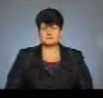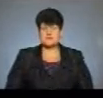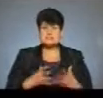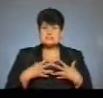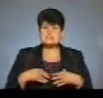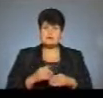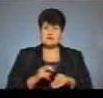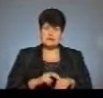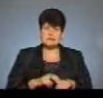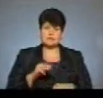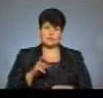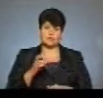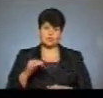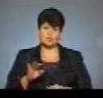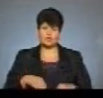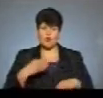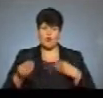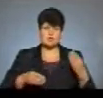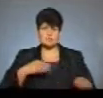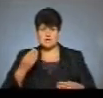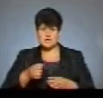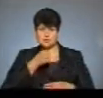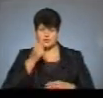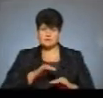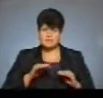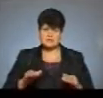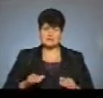Сімейний лікар Тетяна Бойчук роздає дорослим та дітям книжки про